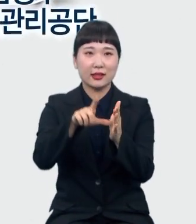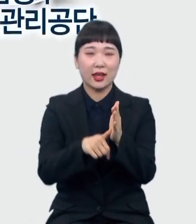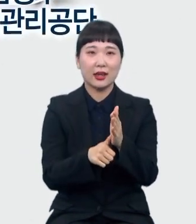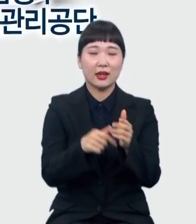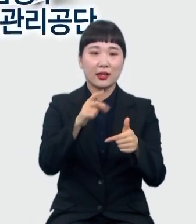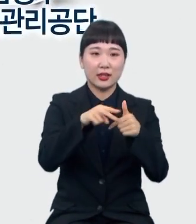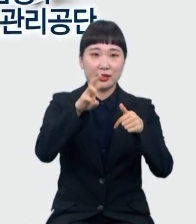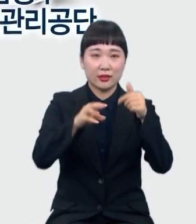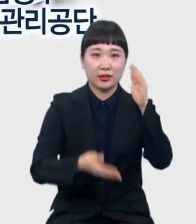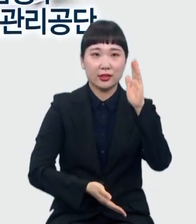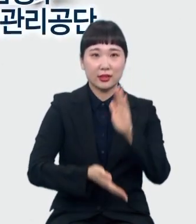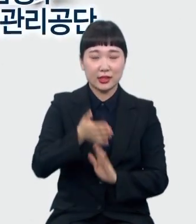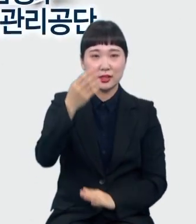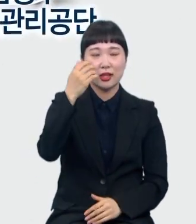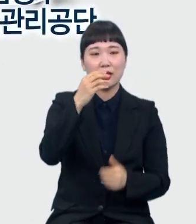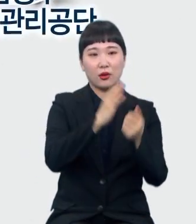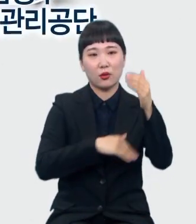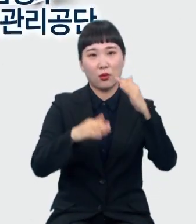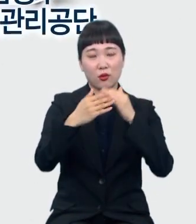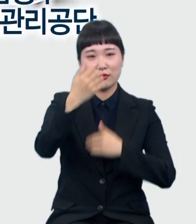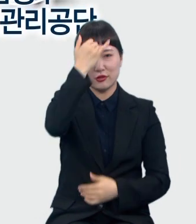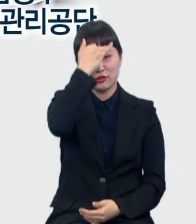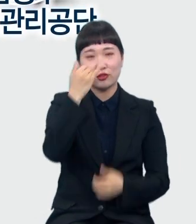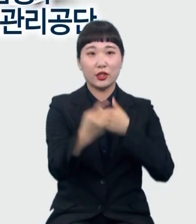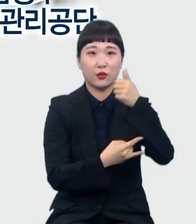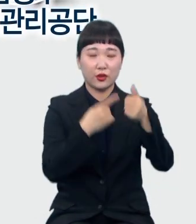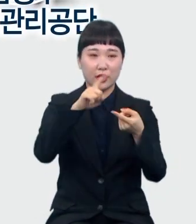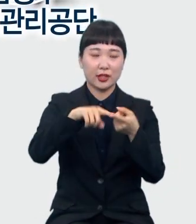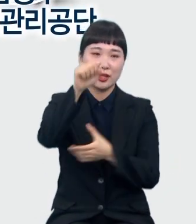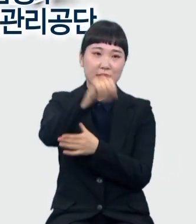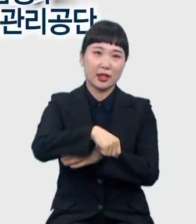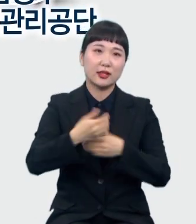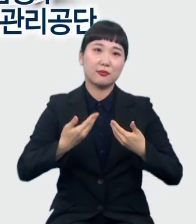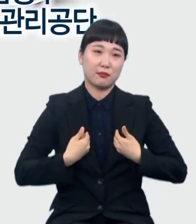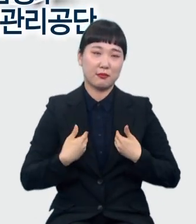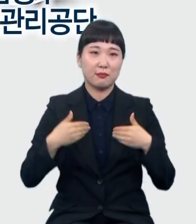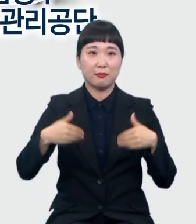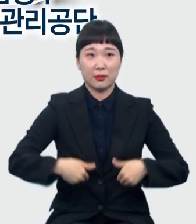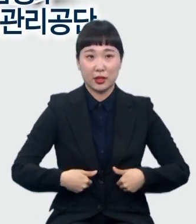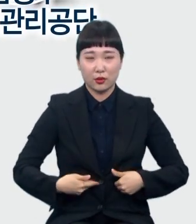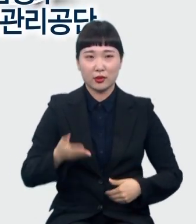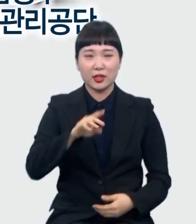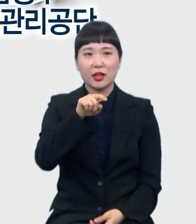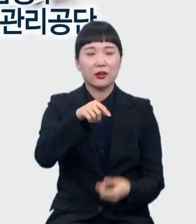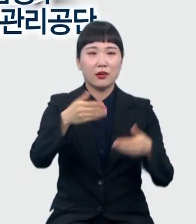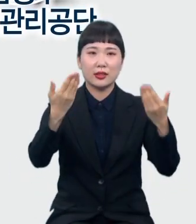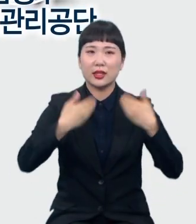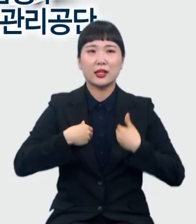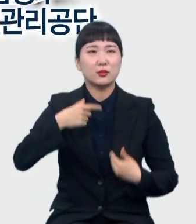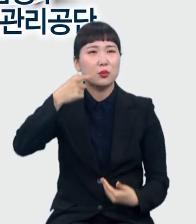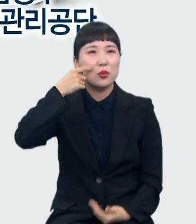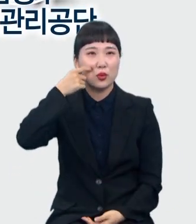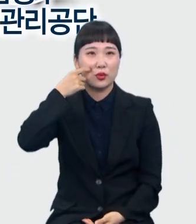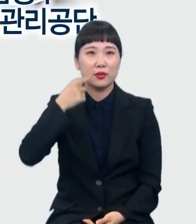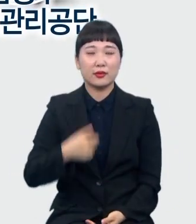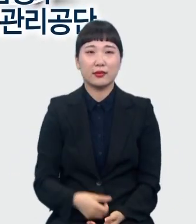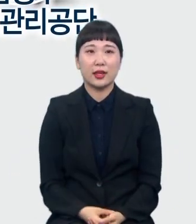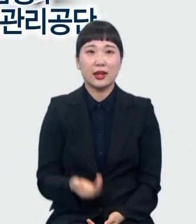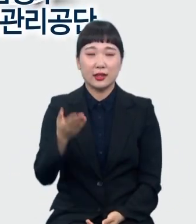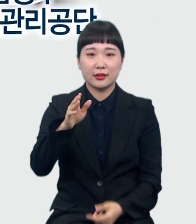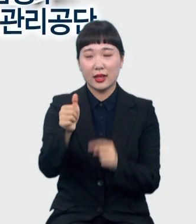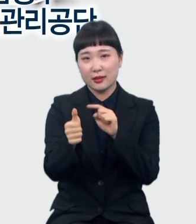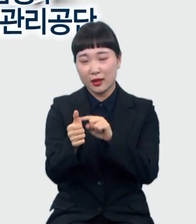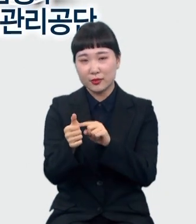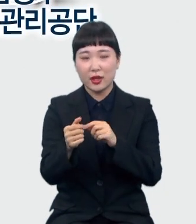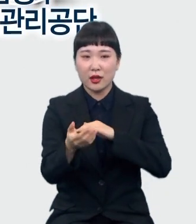인천시 공직자윤리위원회로부터 사전에 취업 승인을 받아야 하는데 이 절차를 거치지 않은 겁니다. A씨가